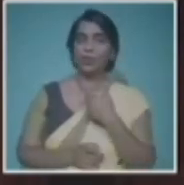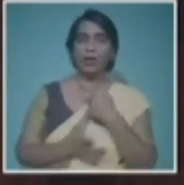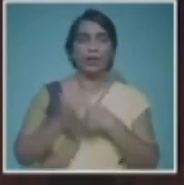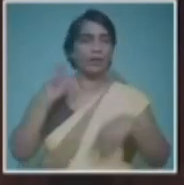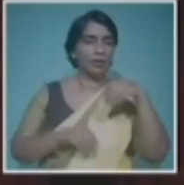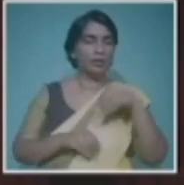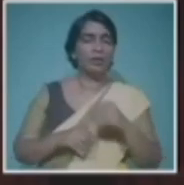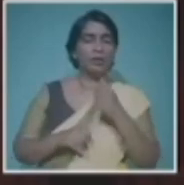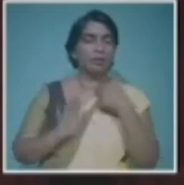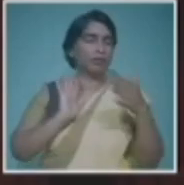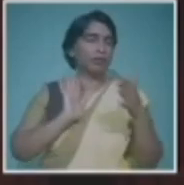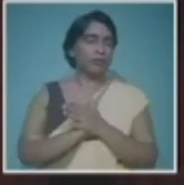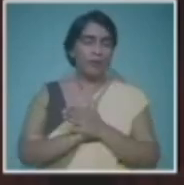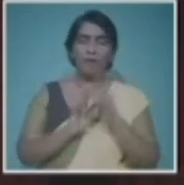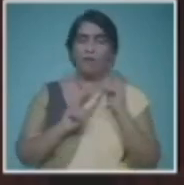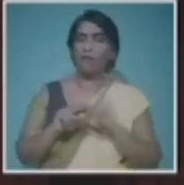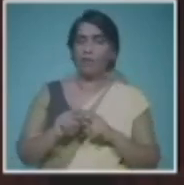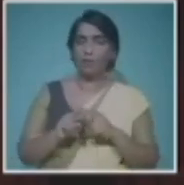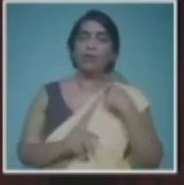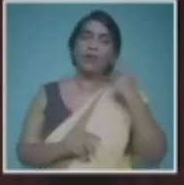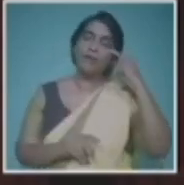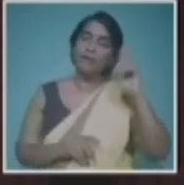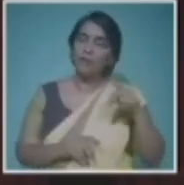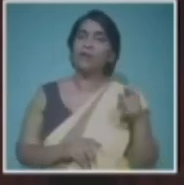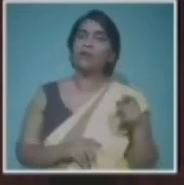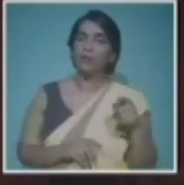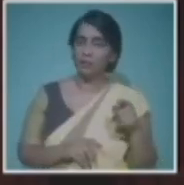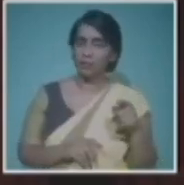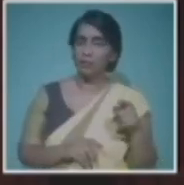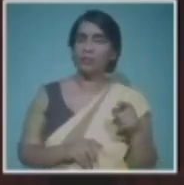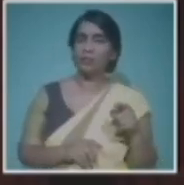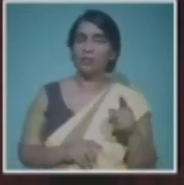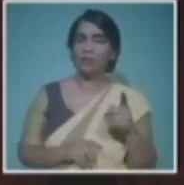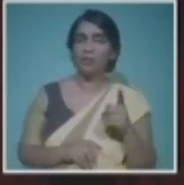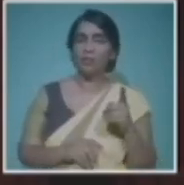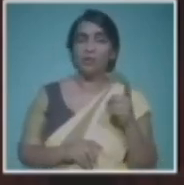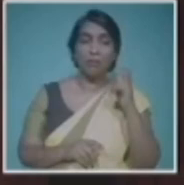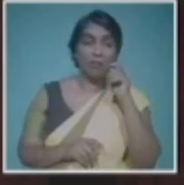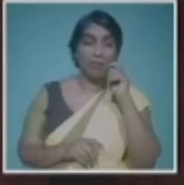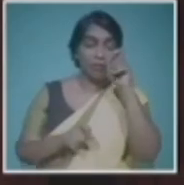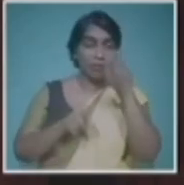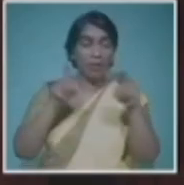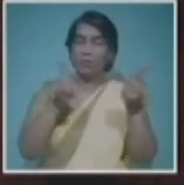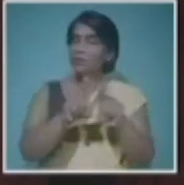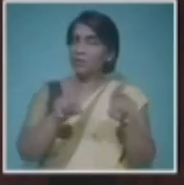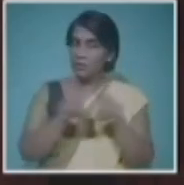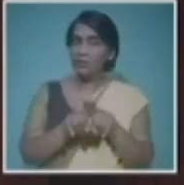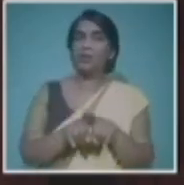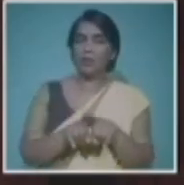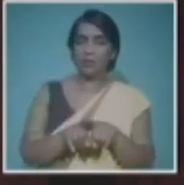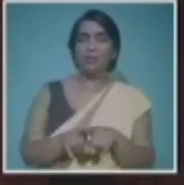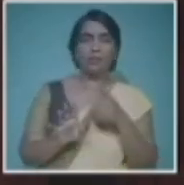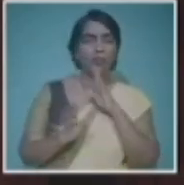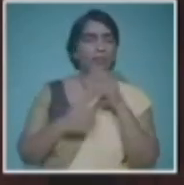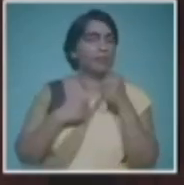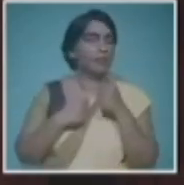දේශපාලන තුළ ඉතාමත් සමීප මිත්‍රයෙක් මා විශ්වාස කරන්නේ ගිහි කෙනෙකුට හා සමානවම මා හිතන්නේ අපේ දේශපාලන තුළ